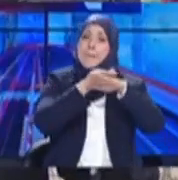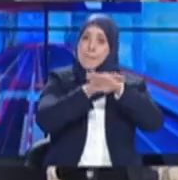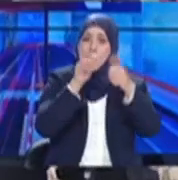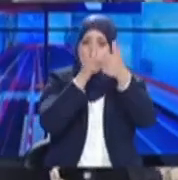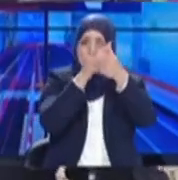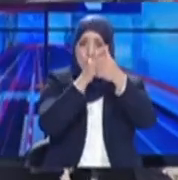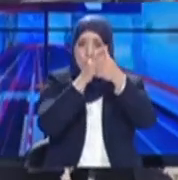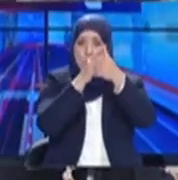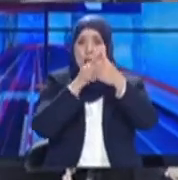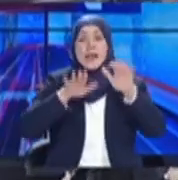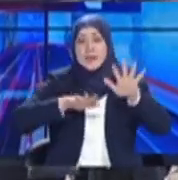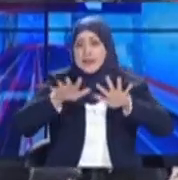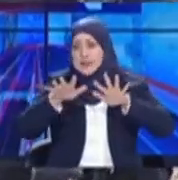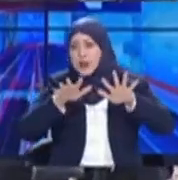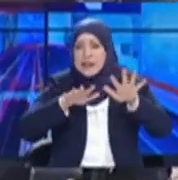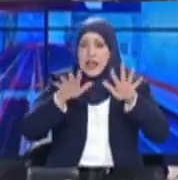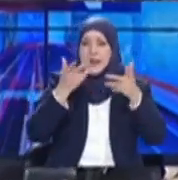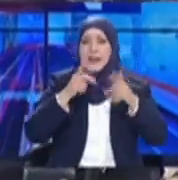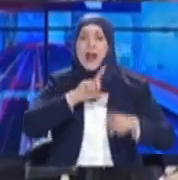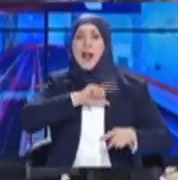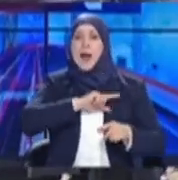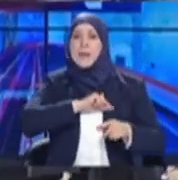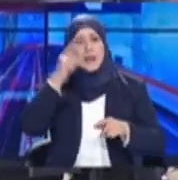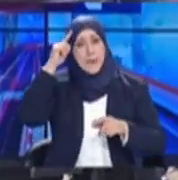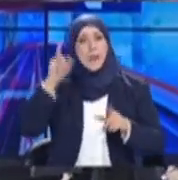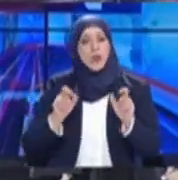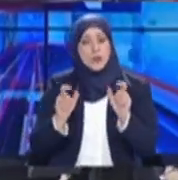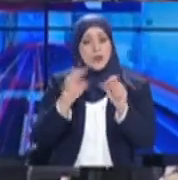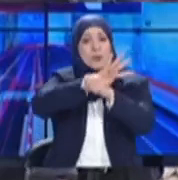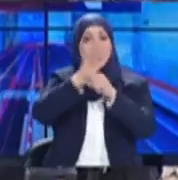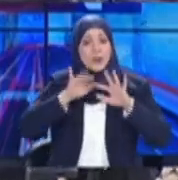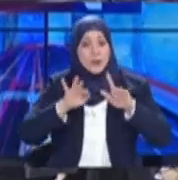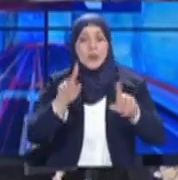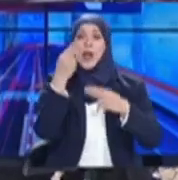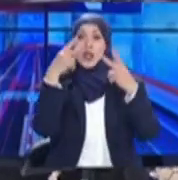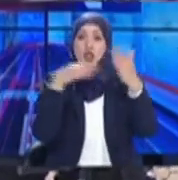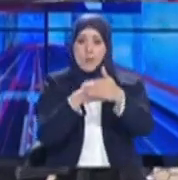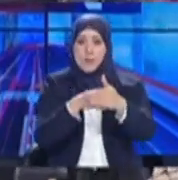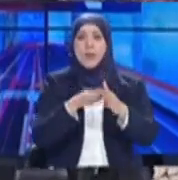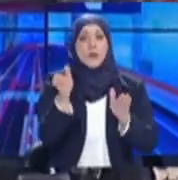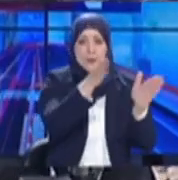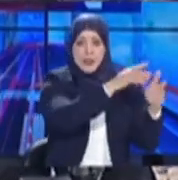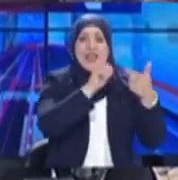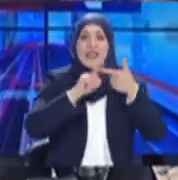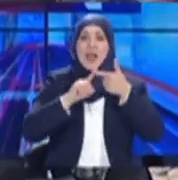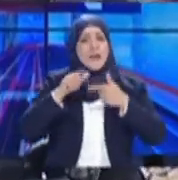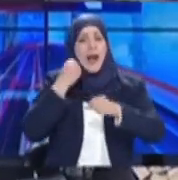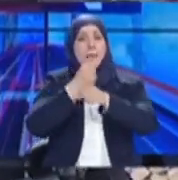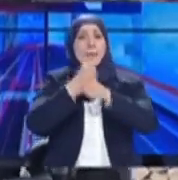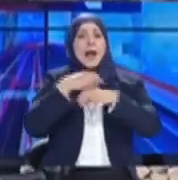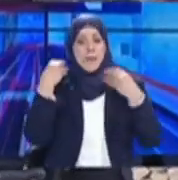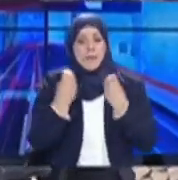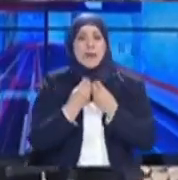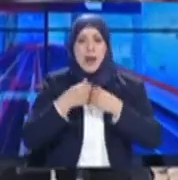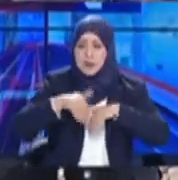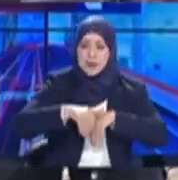الاحتياطات الامنيه الاختناق العمل المتواصل اللي متعلق بمواضيع مقاومه الجريمه